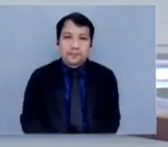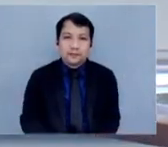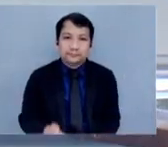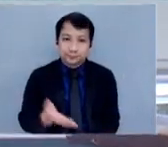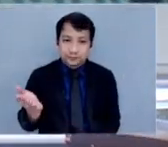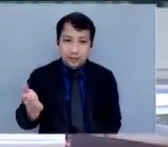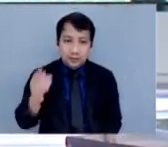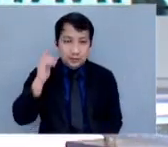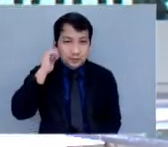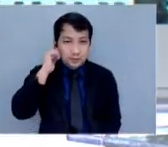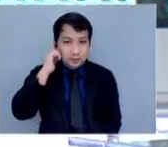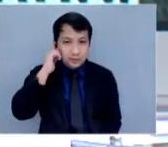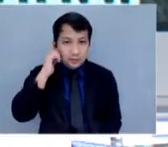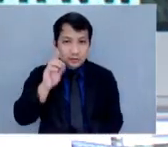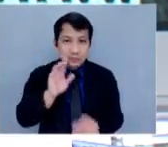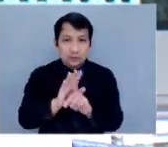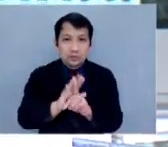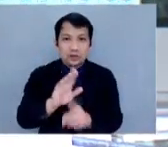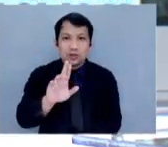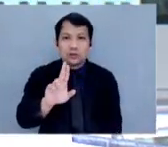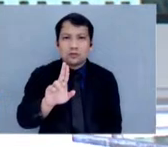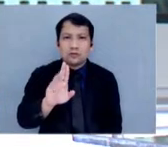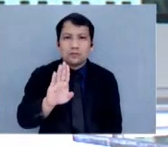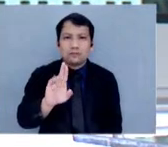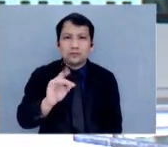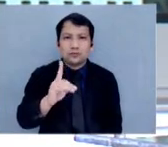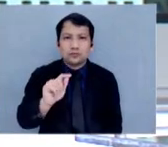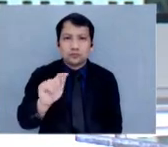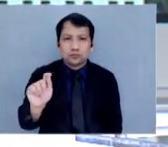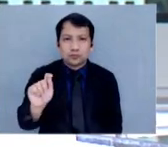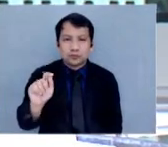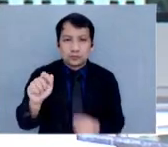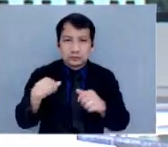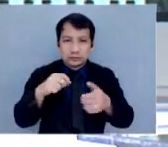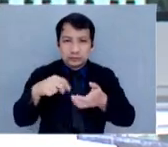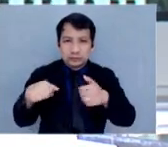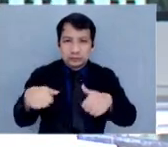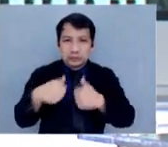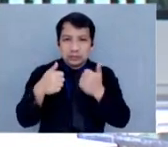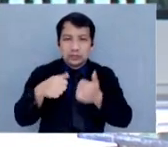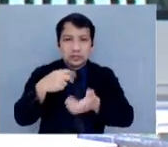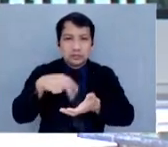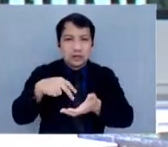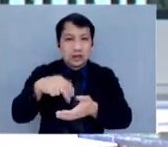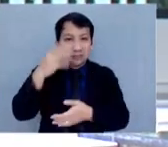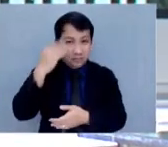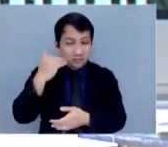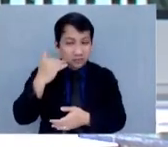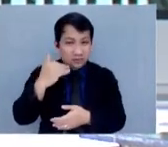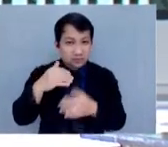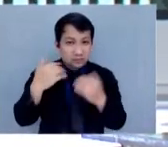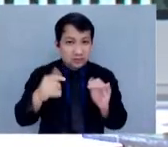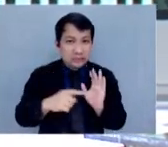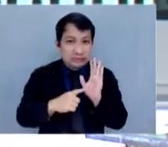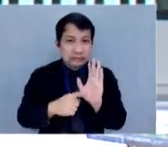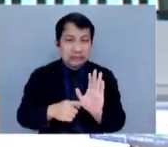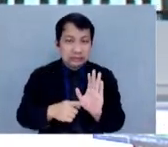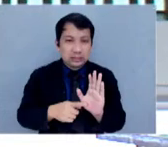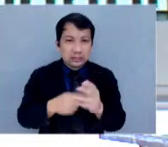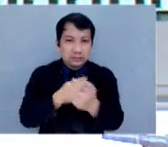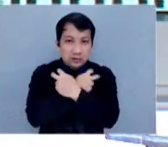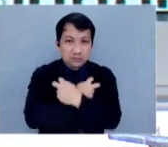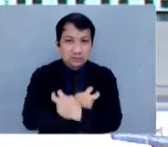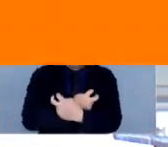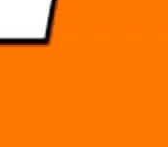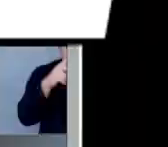trending ang Budot Challenge ng tatlong lalaki sa Davao del Sur. Pinaglaruan kasi nila at ginawang props sa mga buto ng tao sa isang